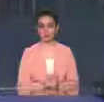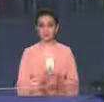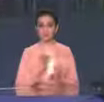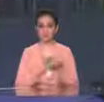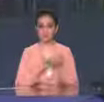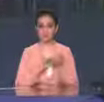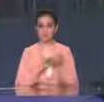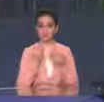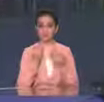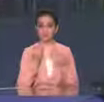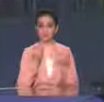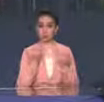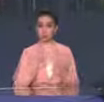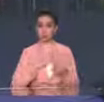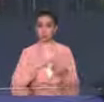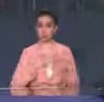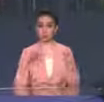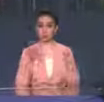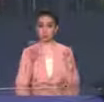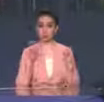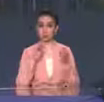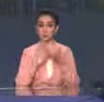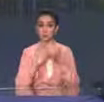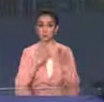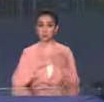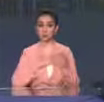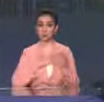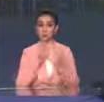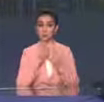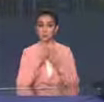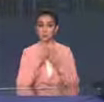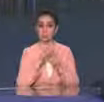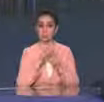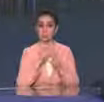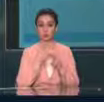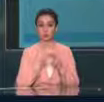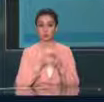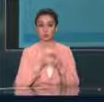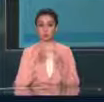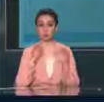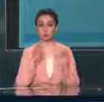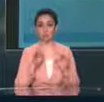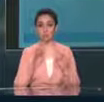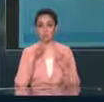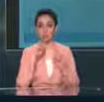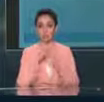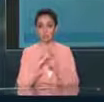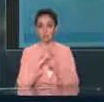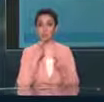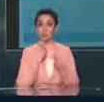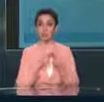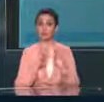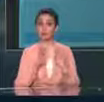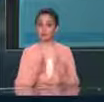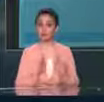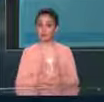запишите пожалуйста сегодняшнюю тему сегодня у нас тема лексика стилистические ошибки и так